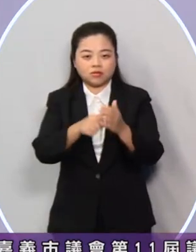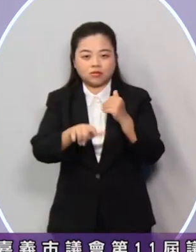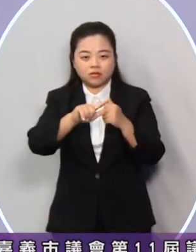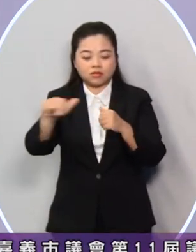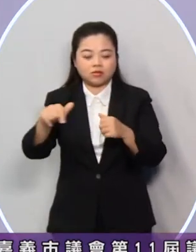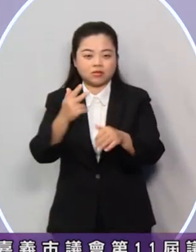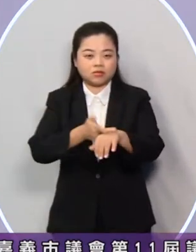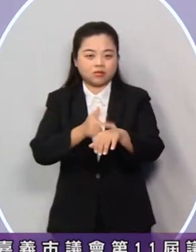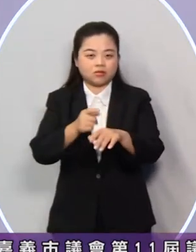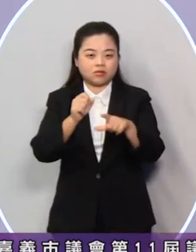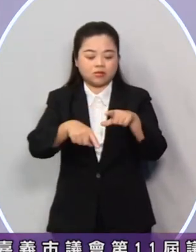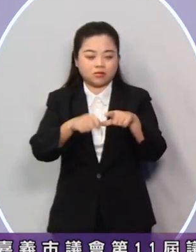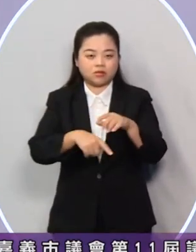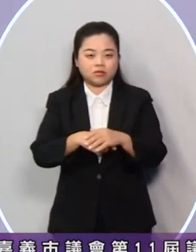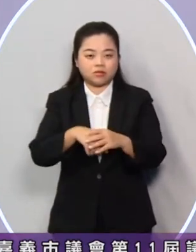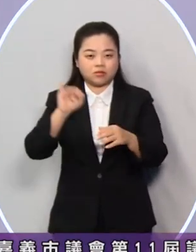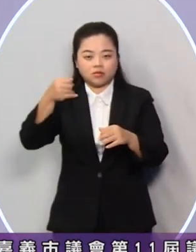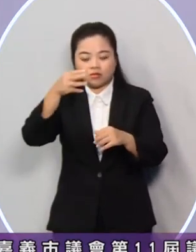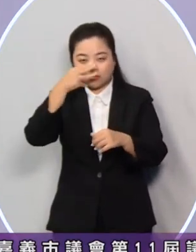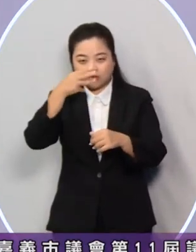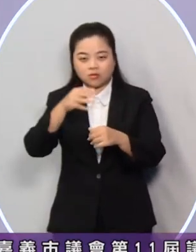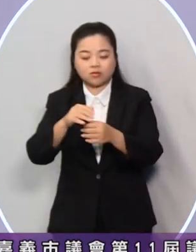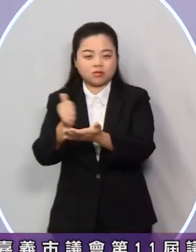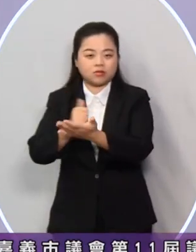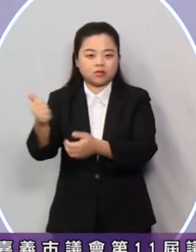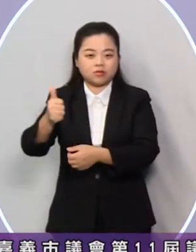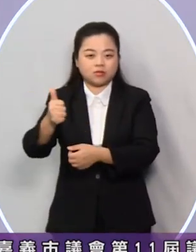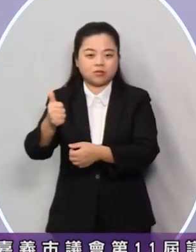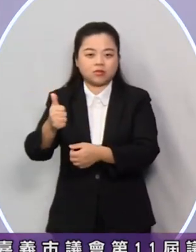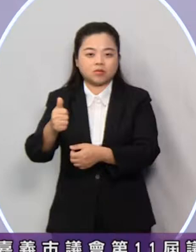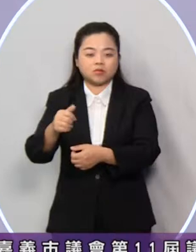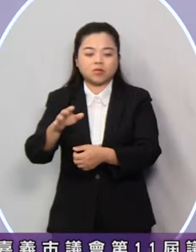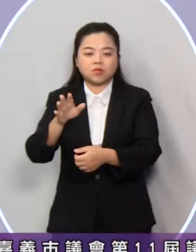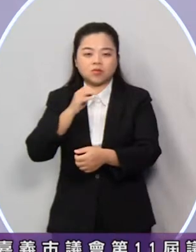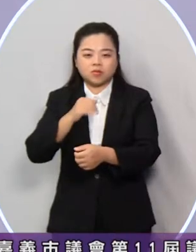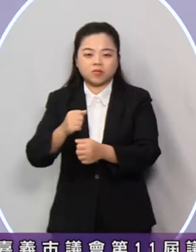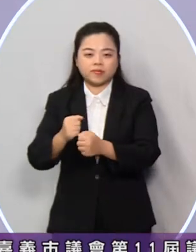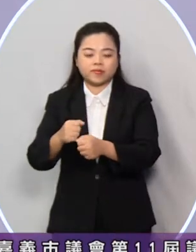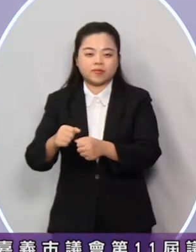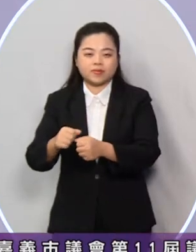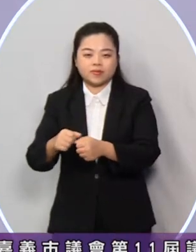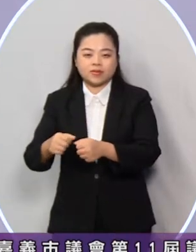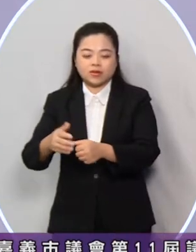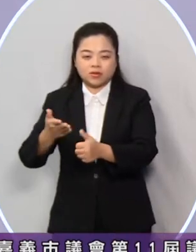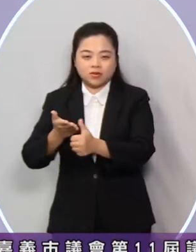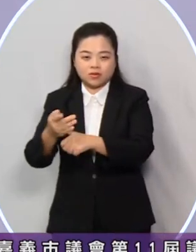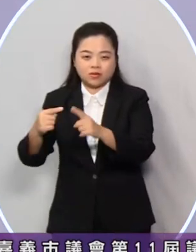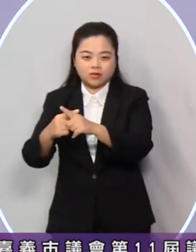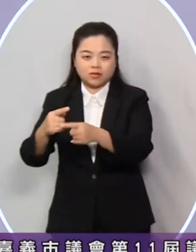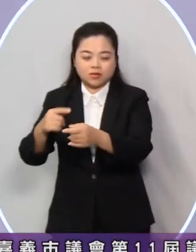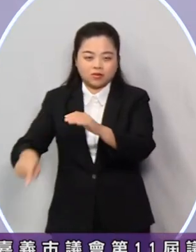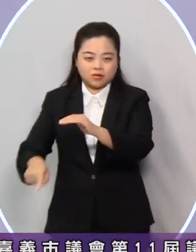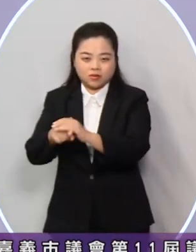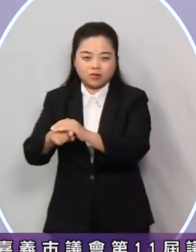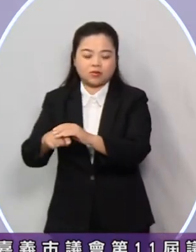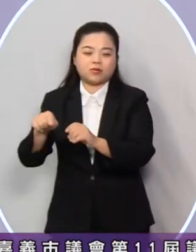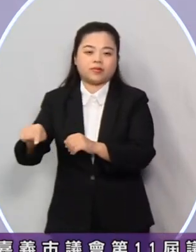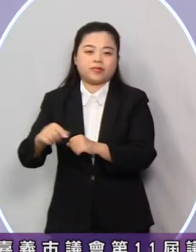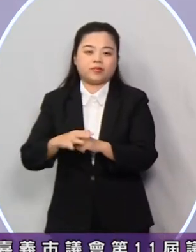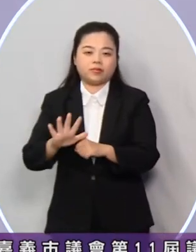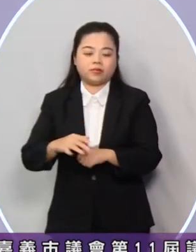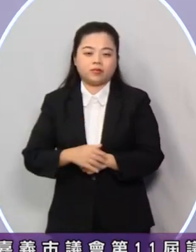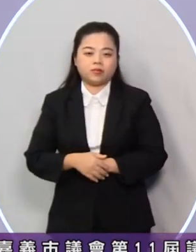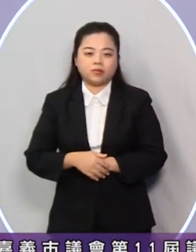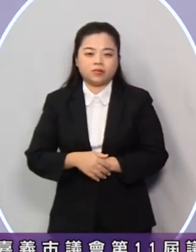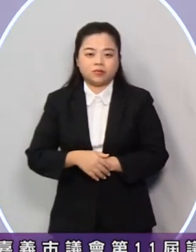司，被害人翁其南是一名有绑架、杀人、强盗杀人等前科的地方角头，